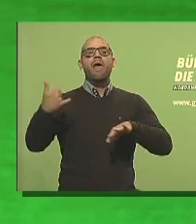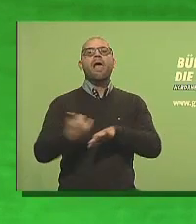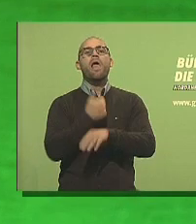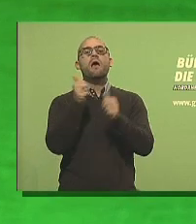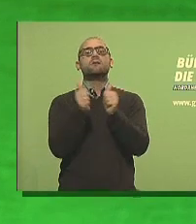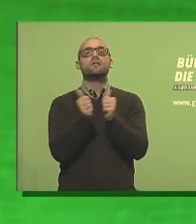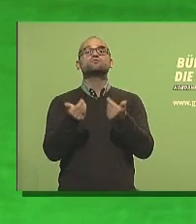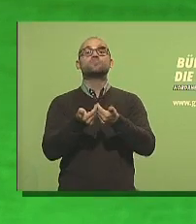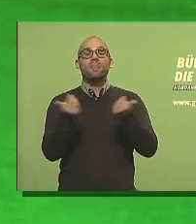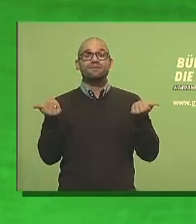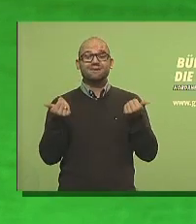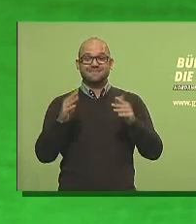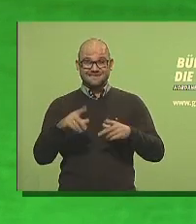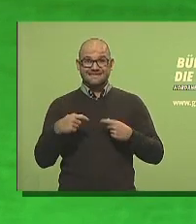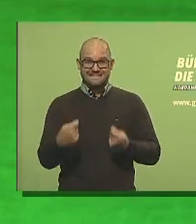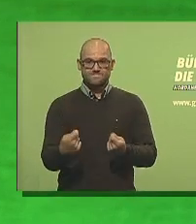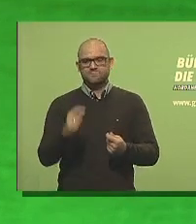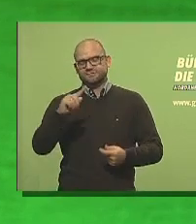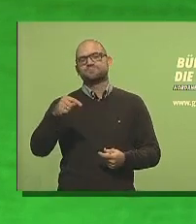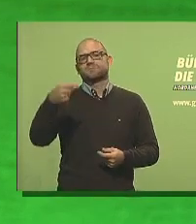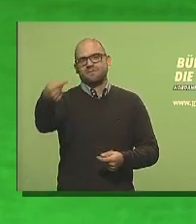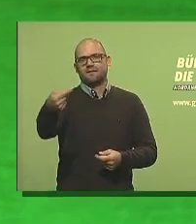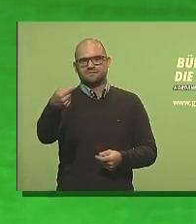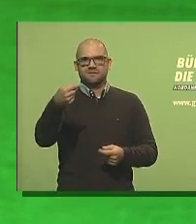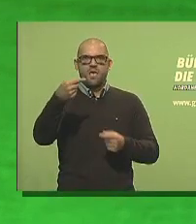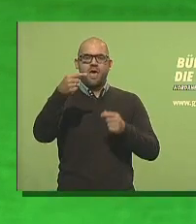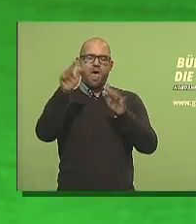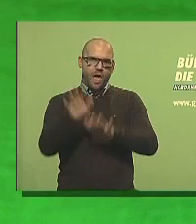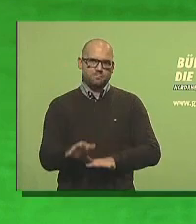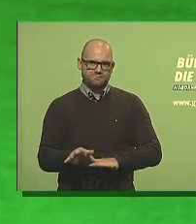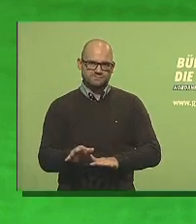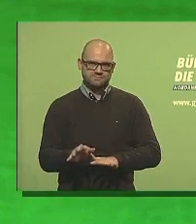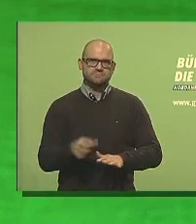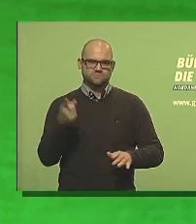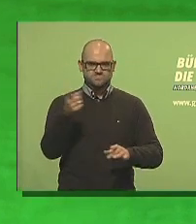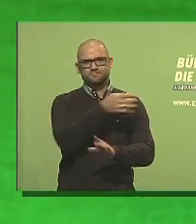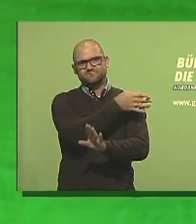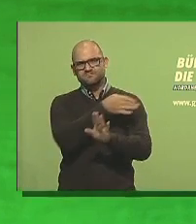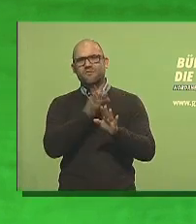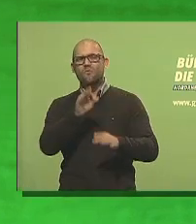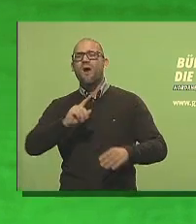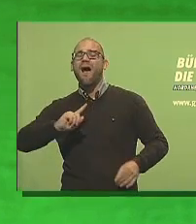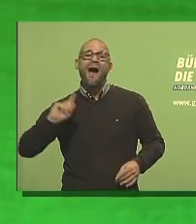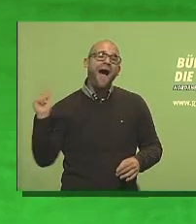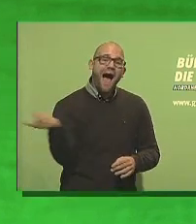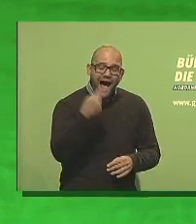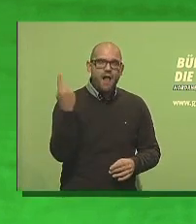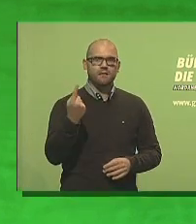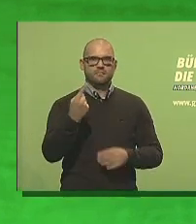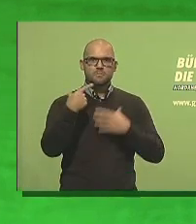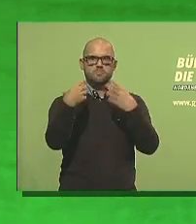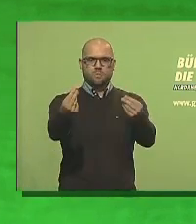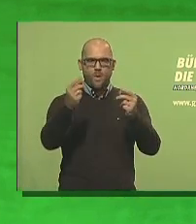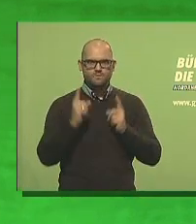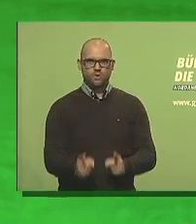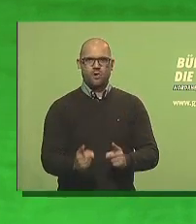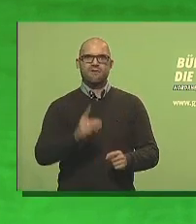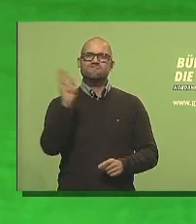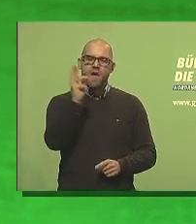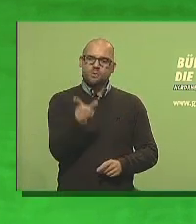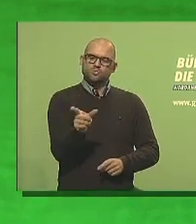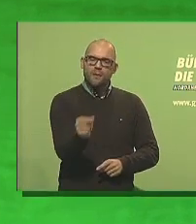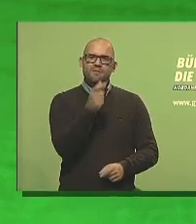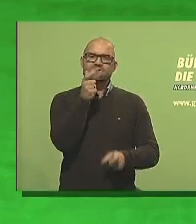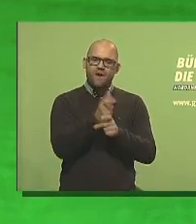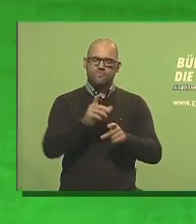gibt, jedenfalls bis zum nächsten Herbst, solange sagen wir, es muss allen zustehen, die füreinander Verantwortung übernehmen, liebe Freundinnen und